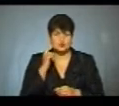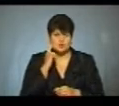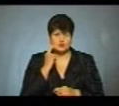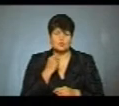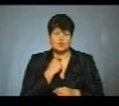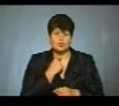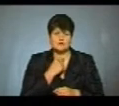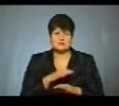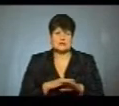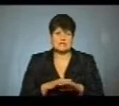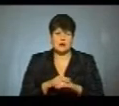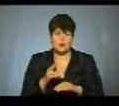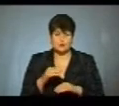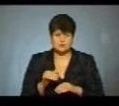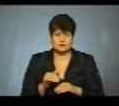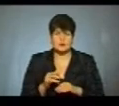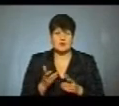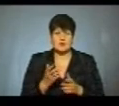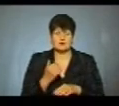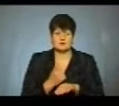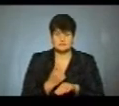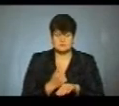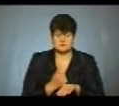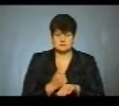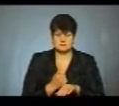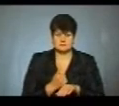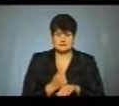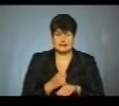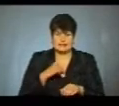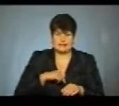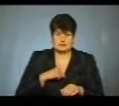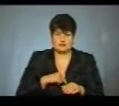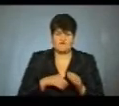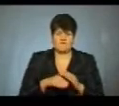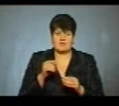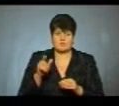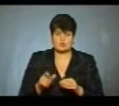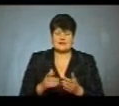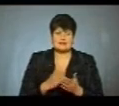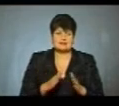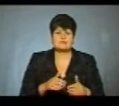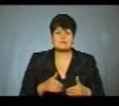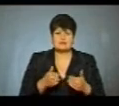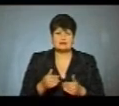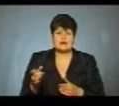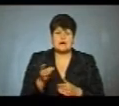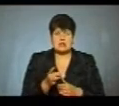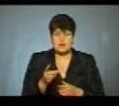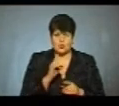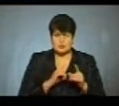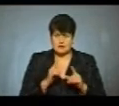голос народу. А індикатором якраз настроїв виборця є звернення районних